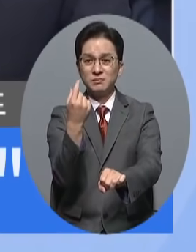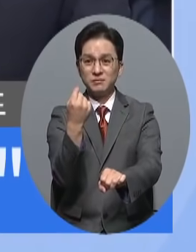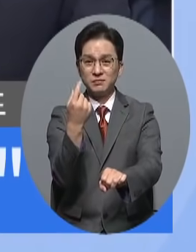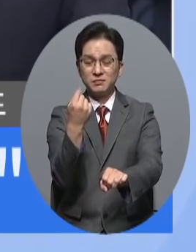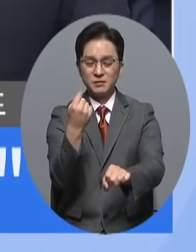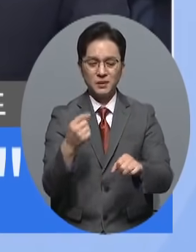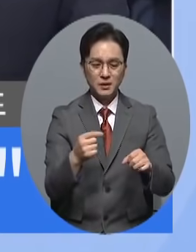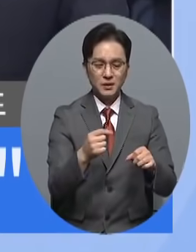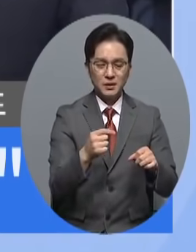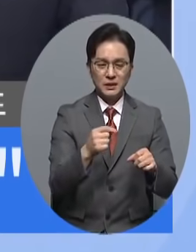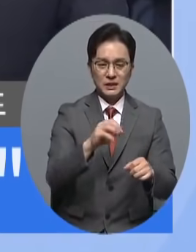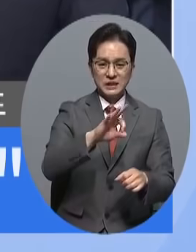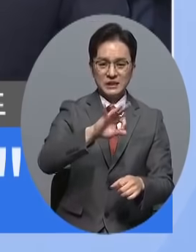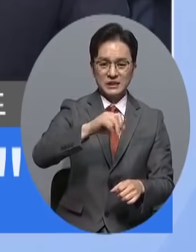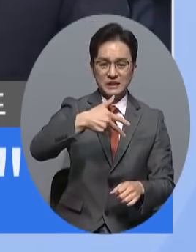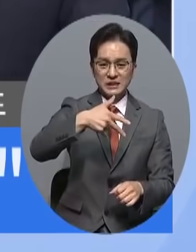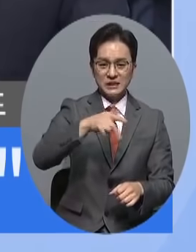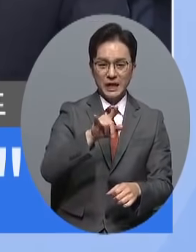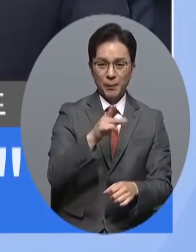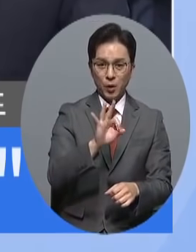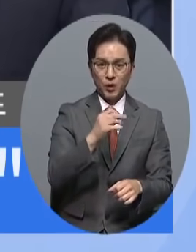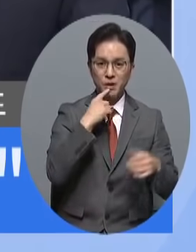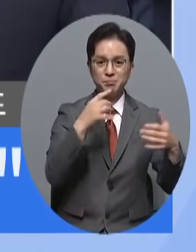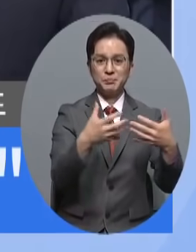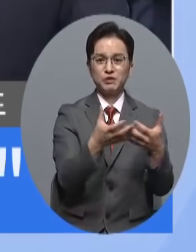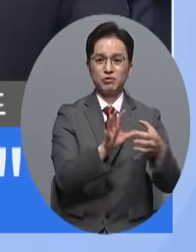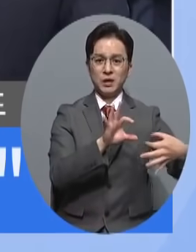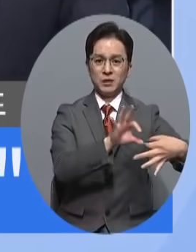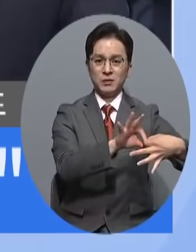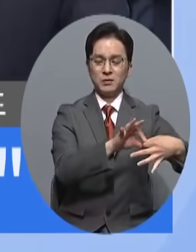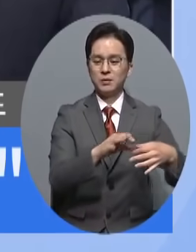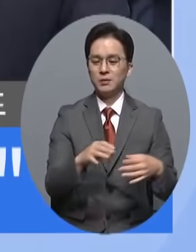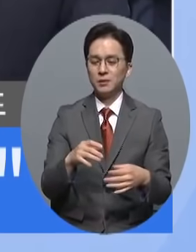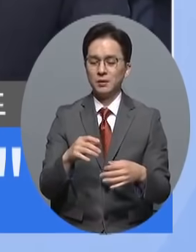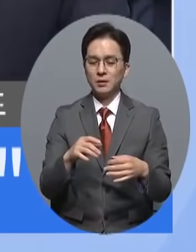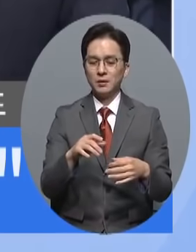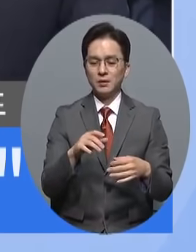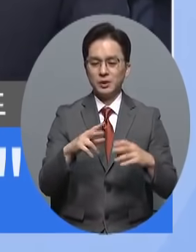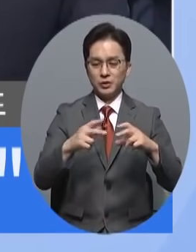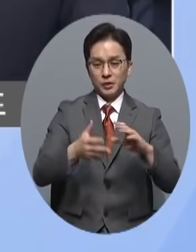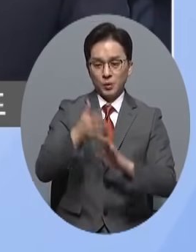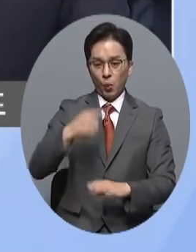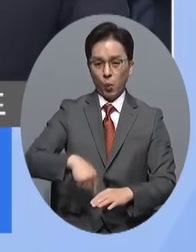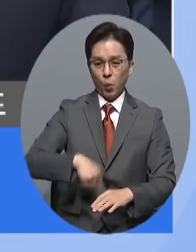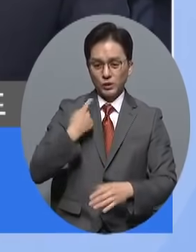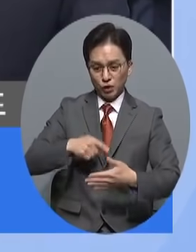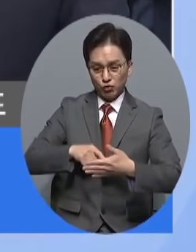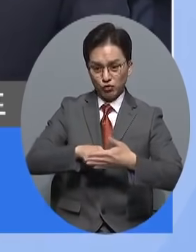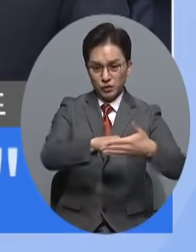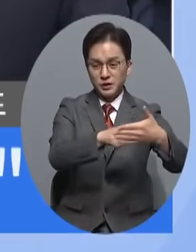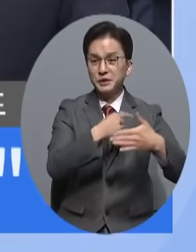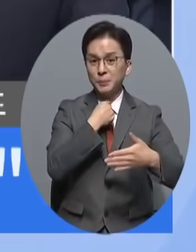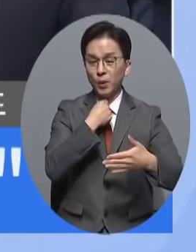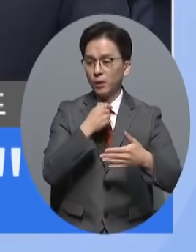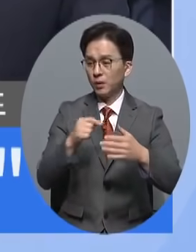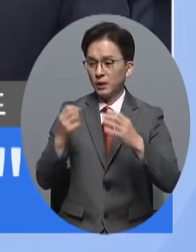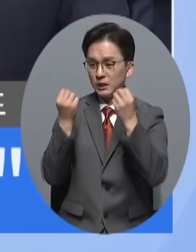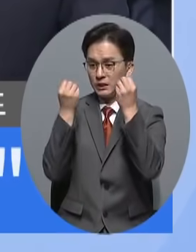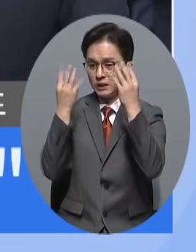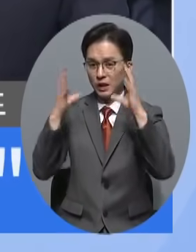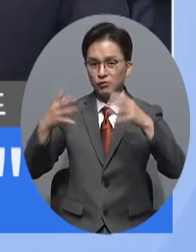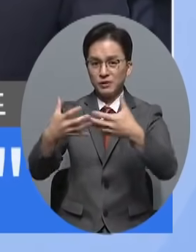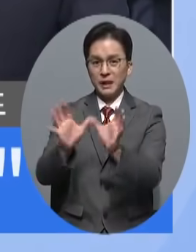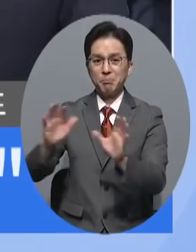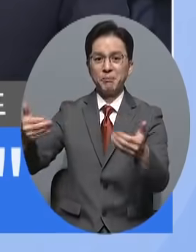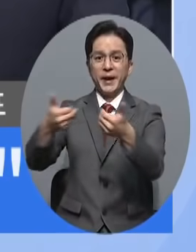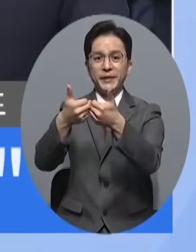공동개발로 들어가다 보니까 그 제도 설계에 이제 한계가 있었고 또 초과 이익을 한수하는 부분에 이제 결정적 그런 장치를